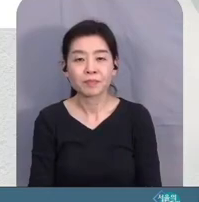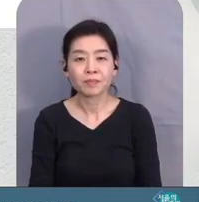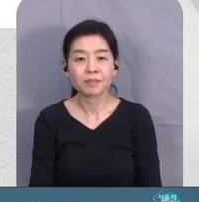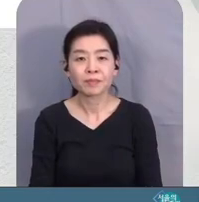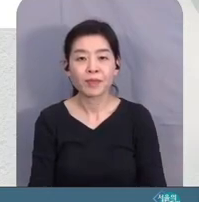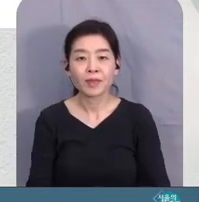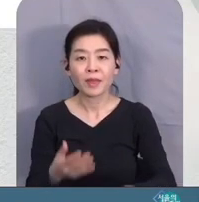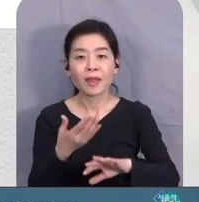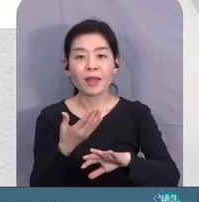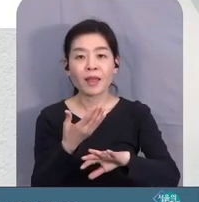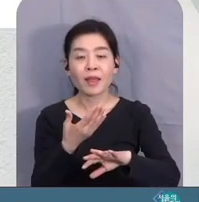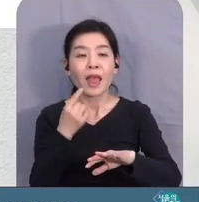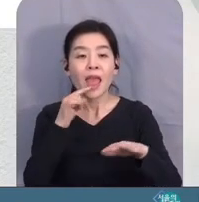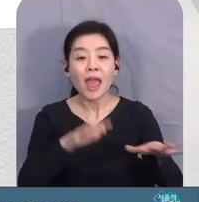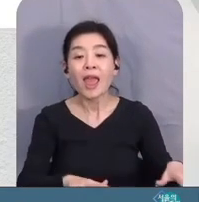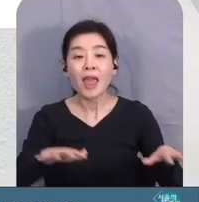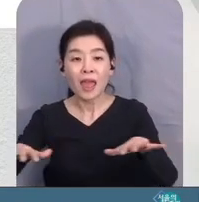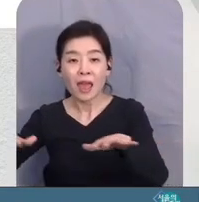해양방출.